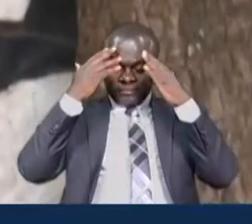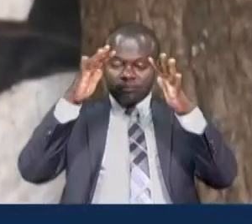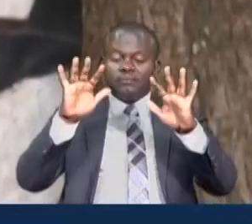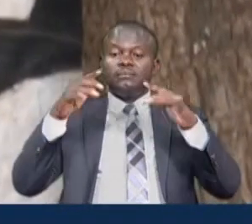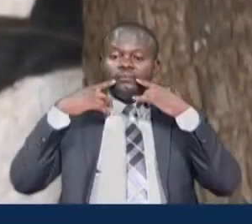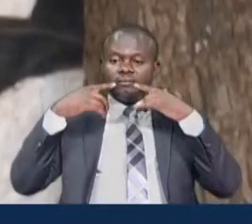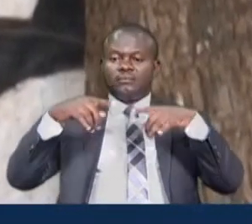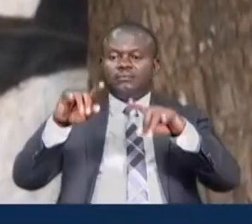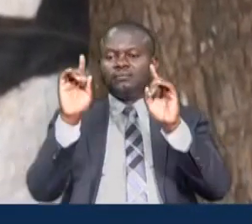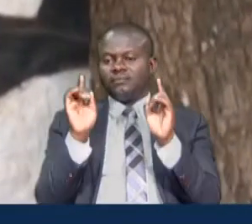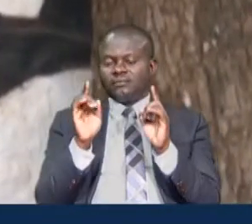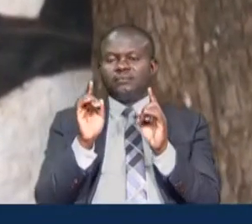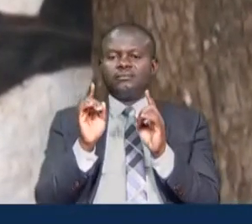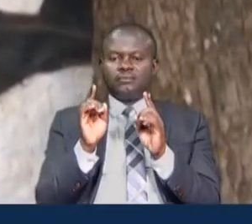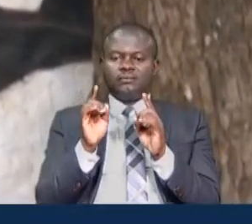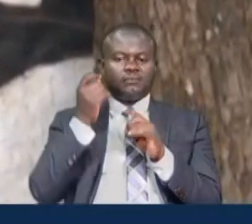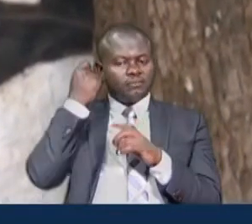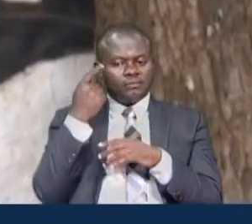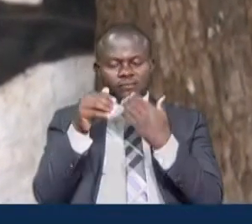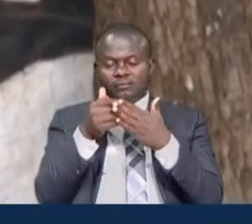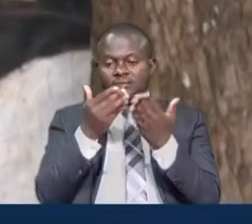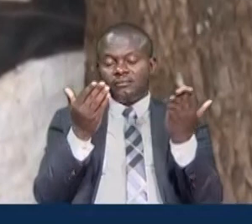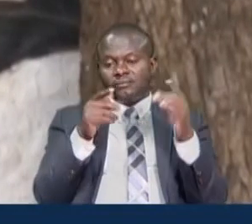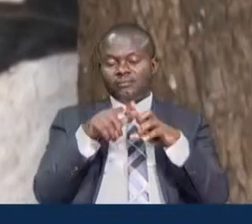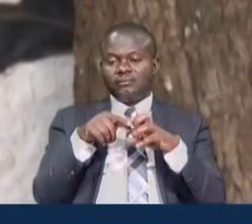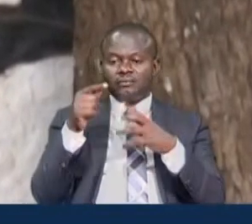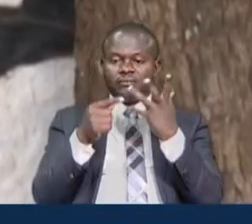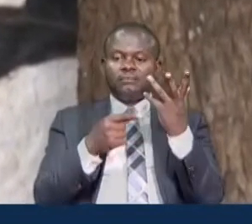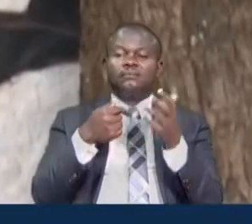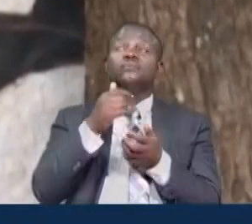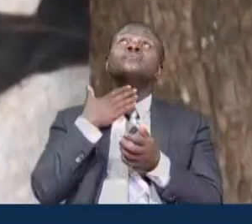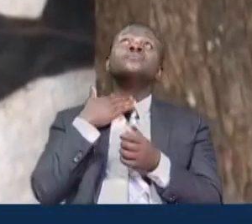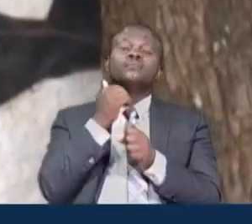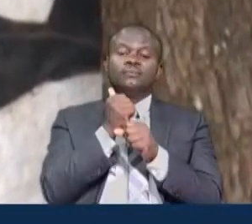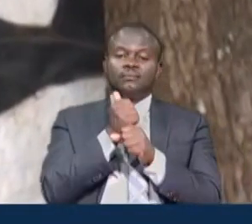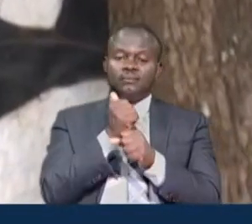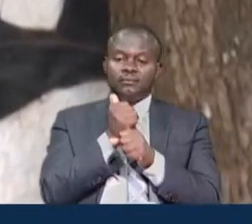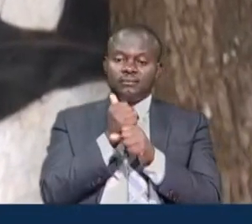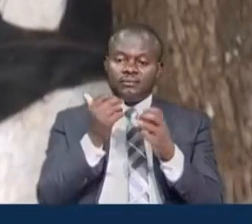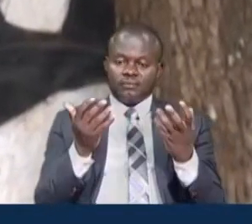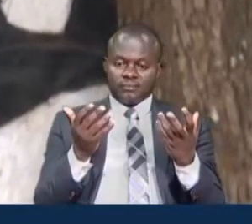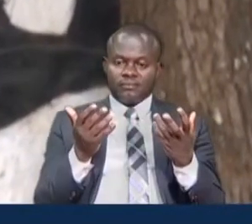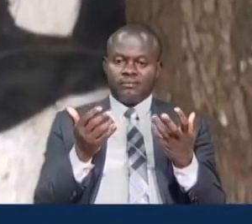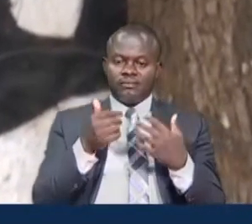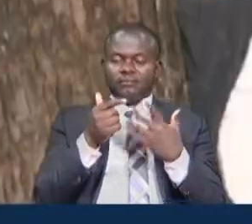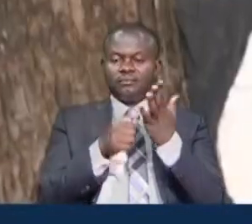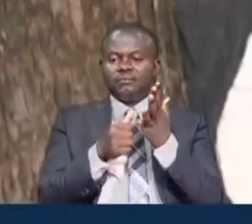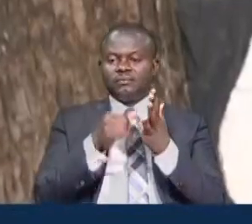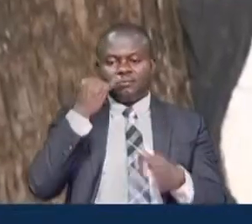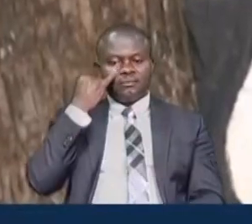yagusize hanze ubwo rero urumva ko bitewe n'ikintu aba ashaka gukora bari